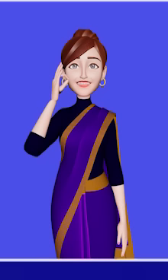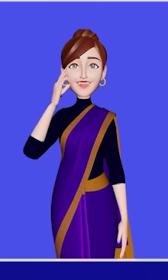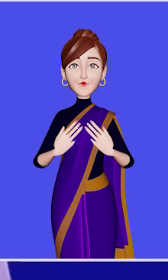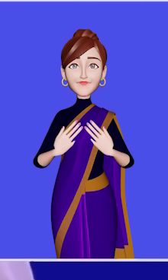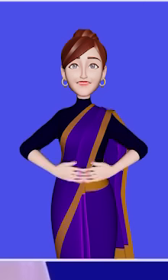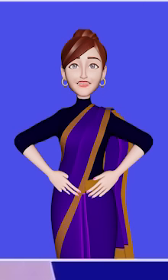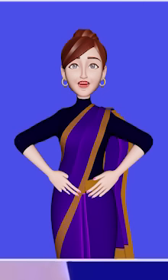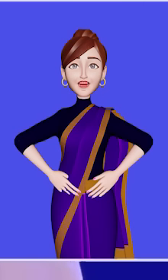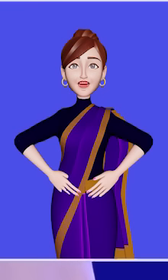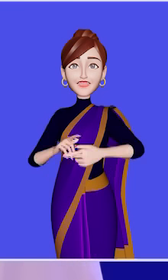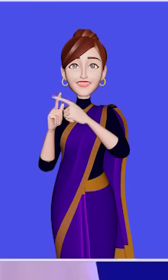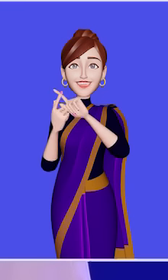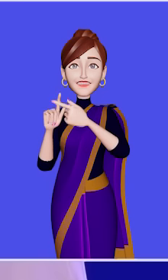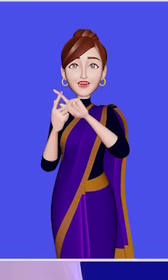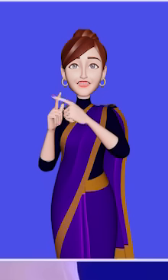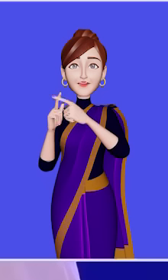दिव्यांगजनों की मदद,